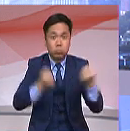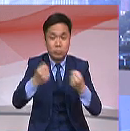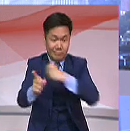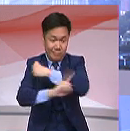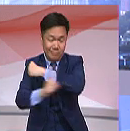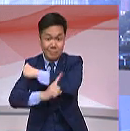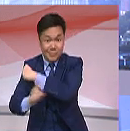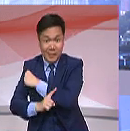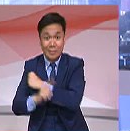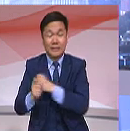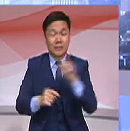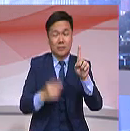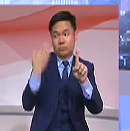saman